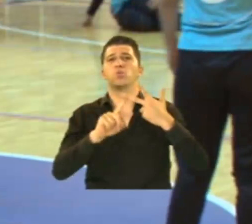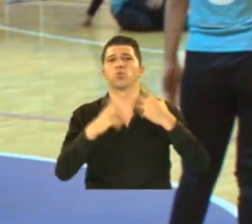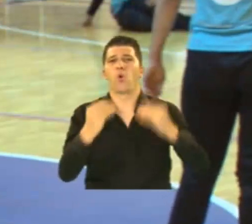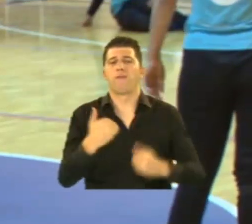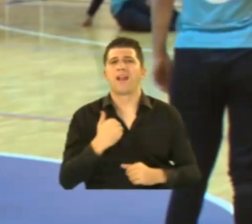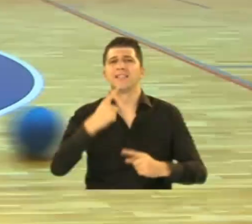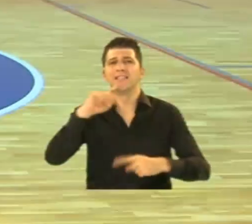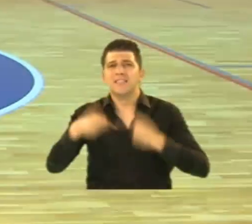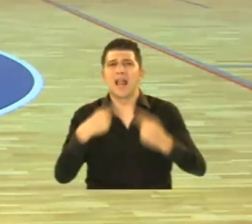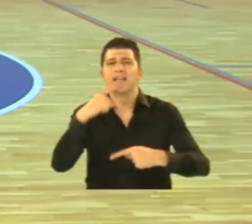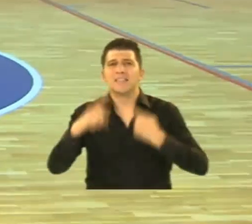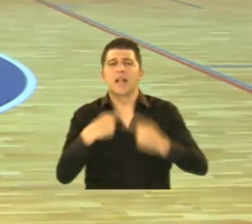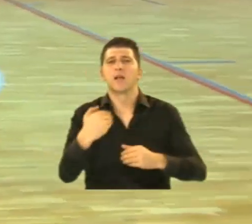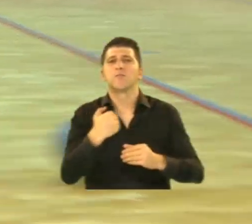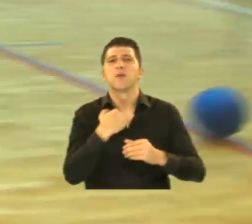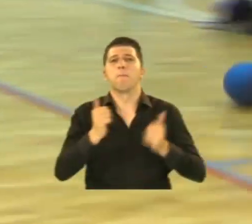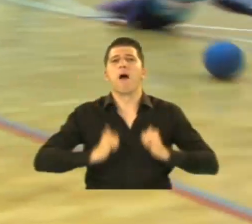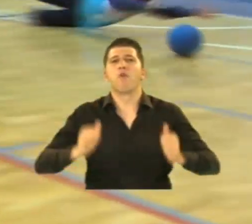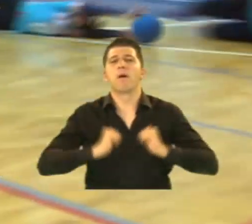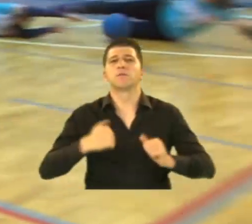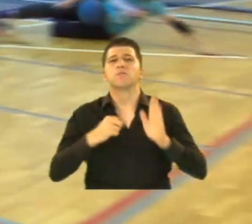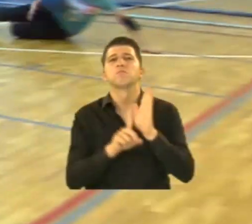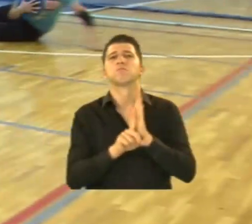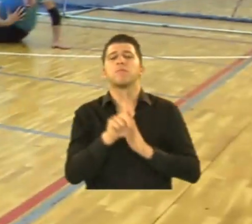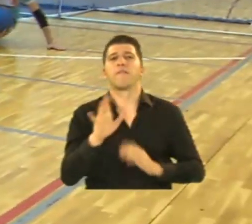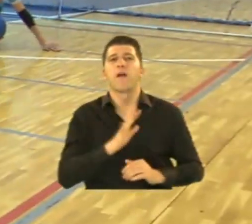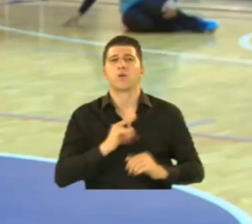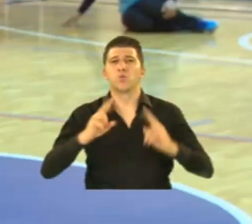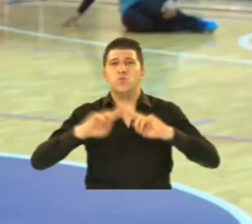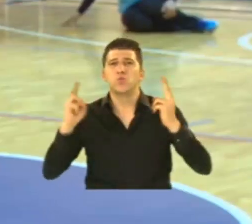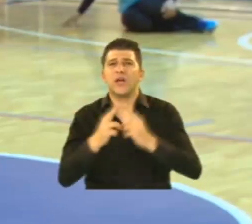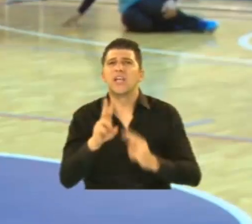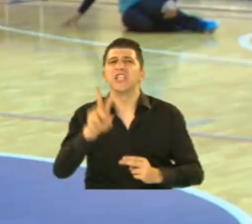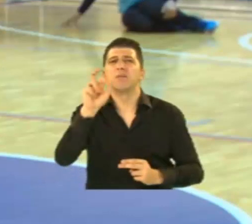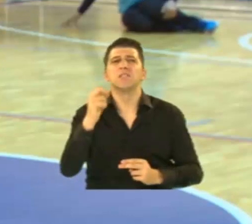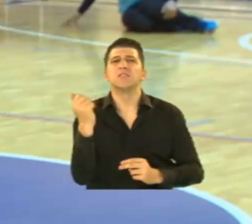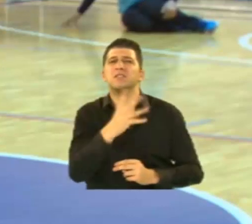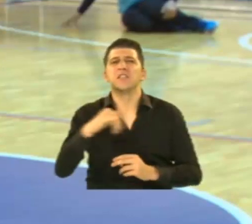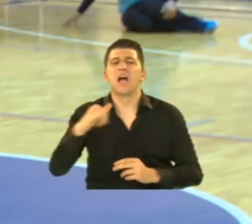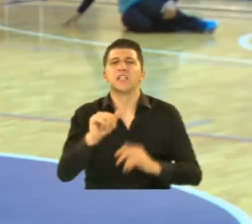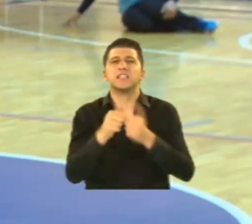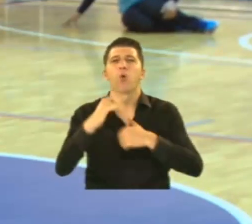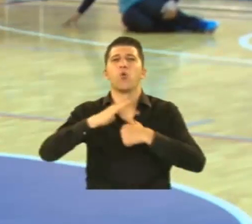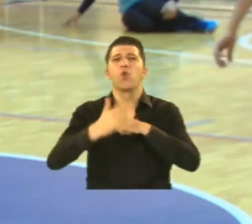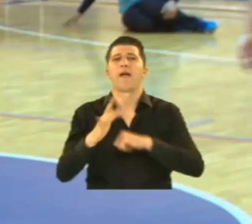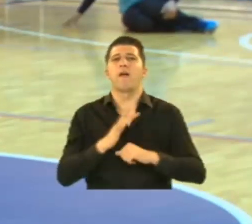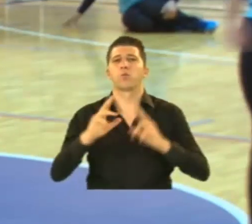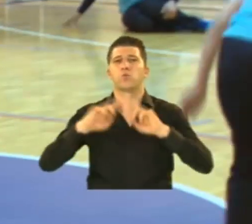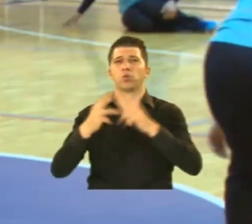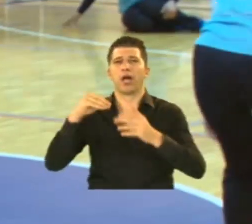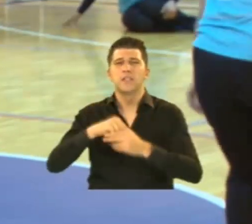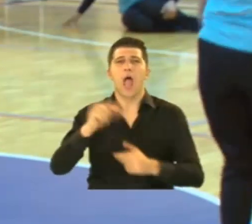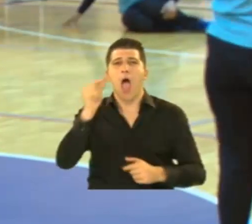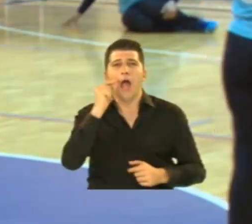dünya üçüncülüğümüz var. Her geçen yıl yükselerek giden bir performansımız var. Yaklaşık dünyada 70'e yakın bu sporu yapan ülke